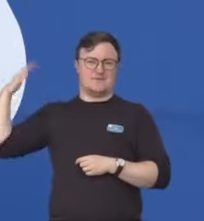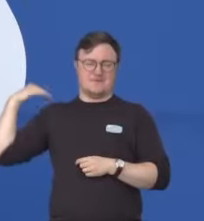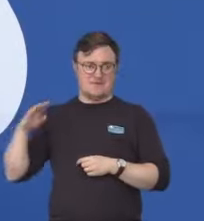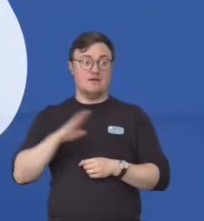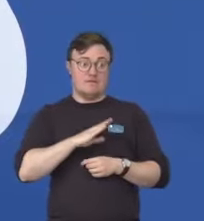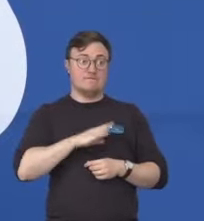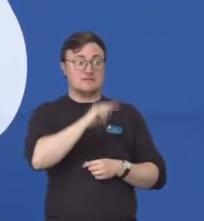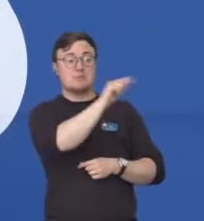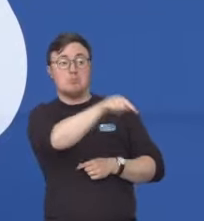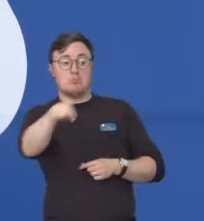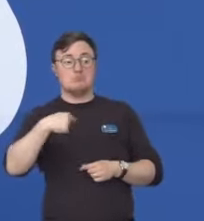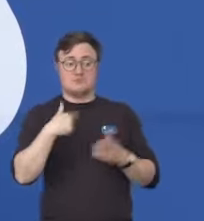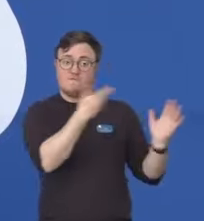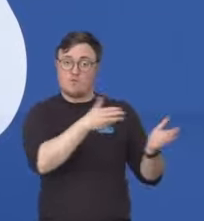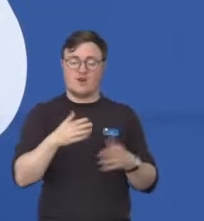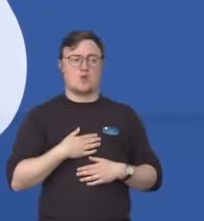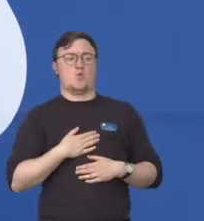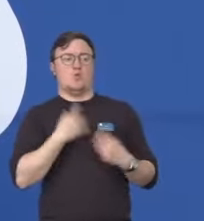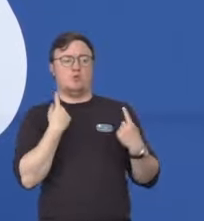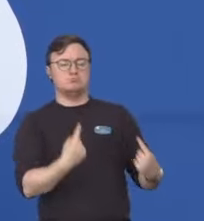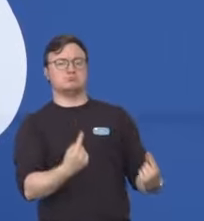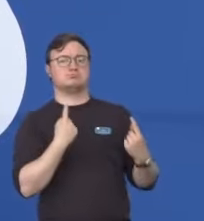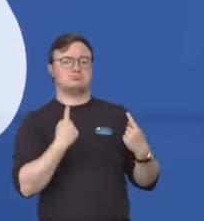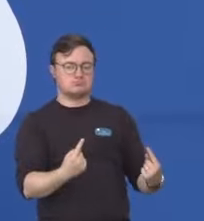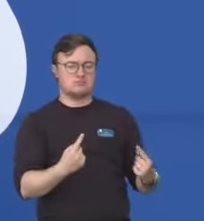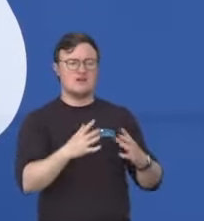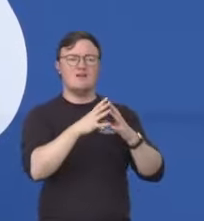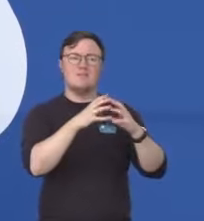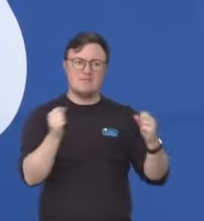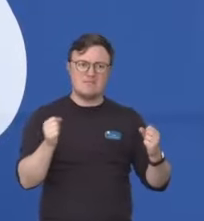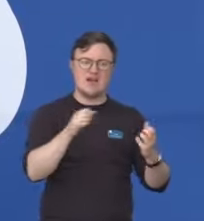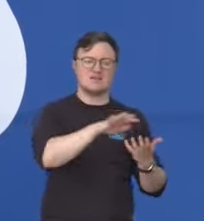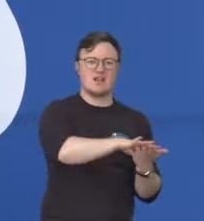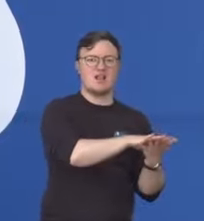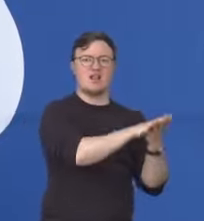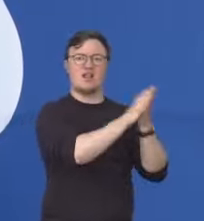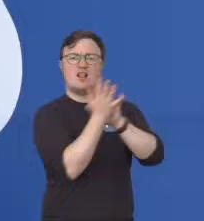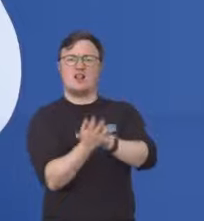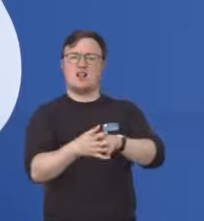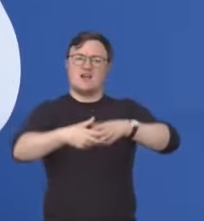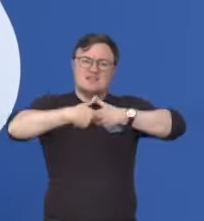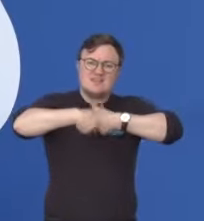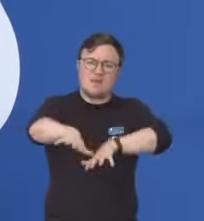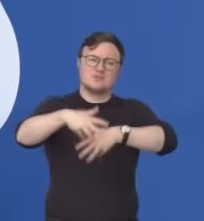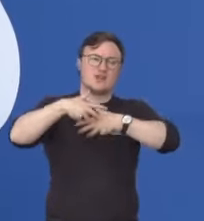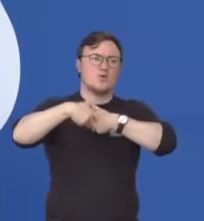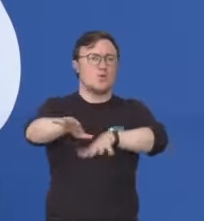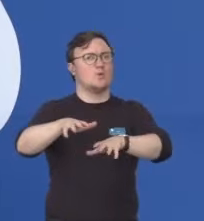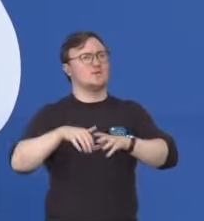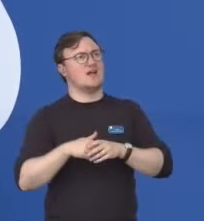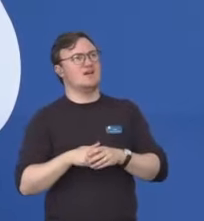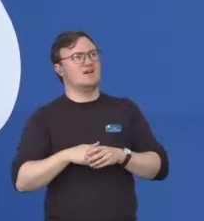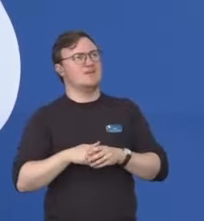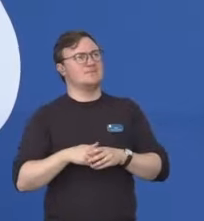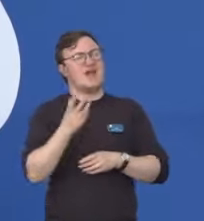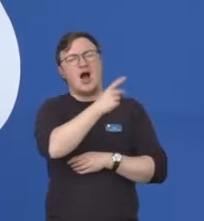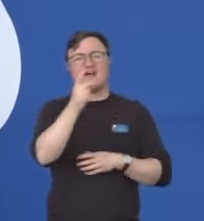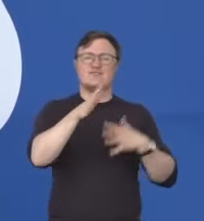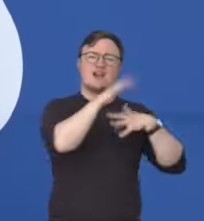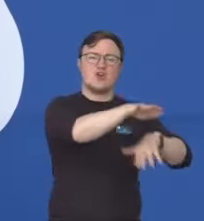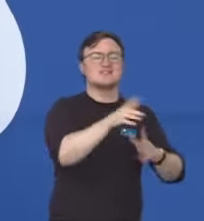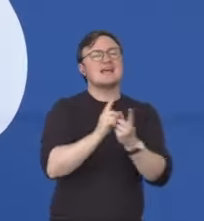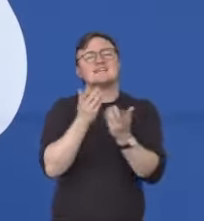gör det i, men när man har övergått till den här typen av demonstrationer där man, men vi ser olika andra rörelser, inte just Fridays